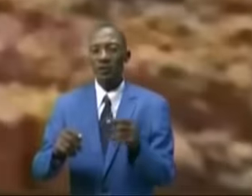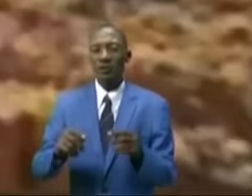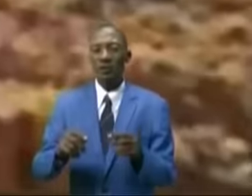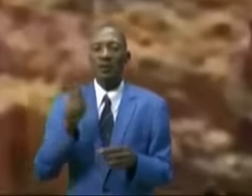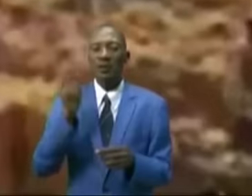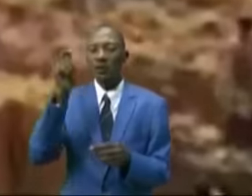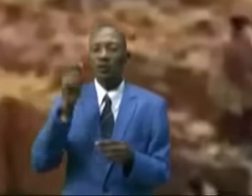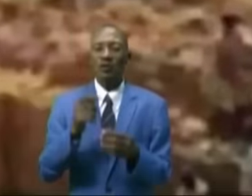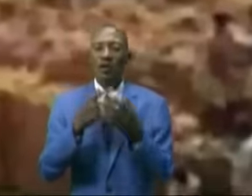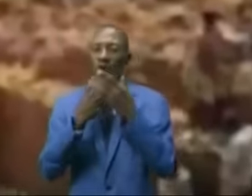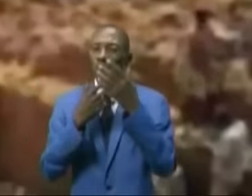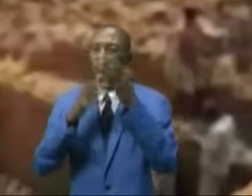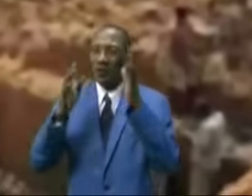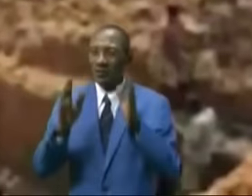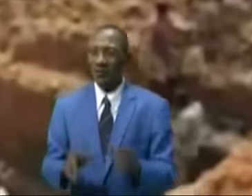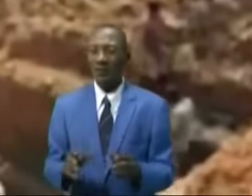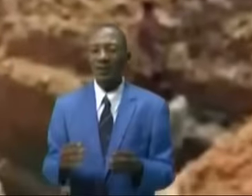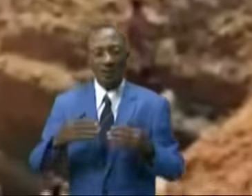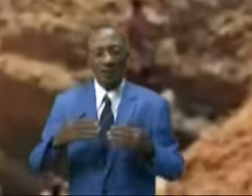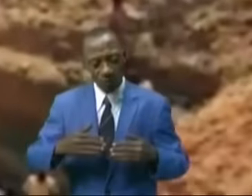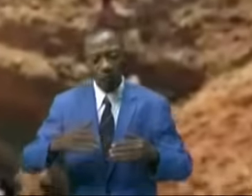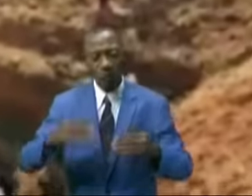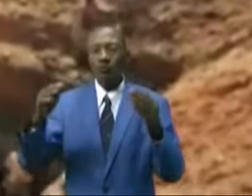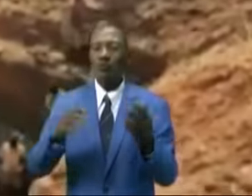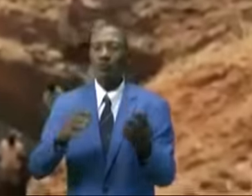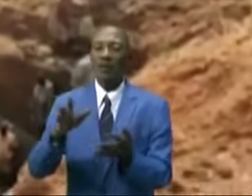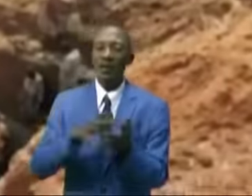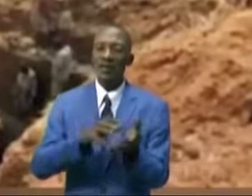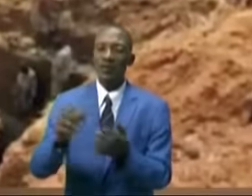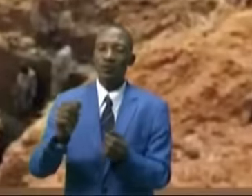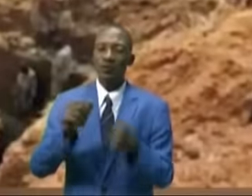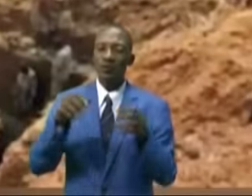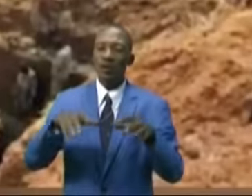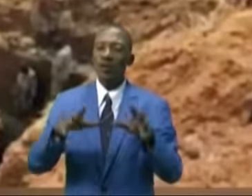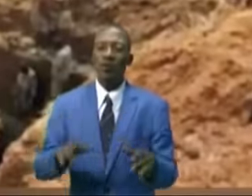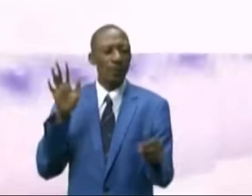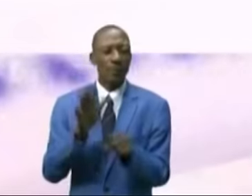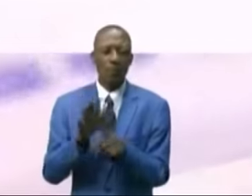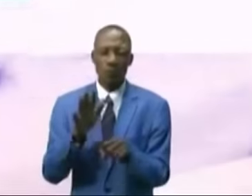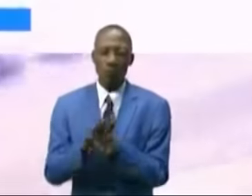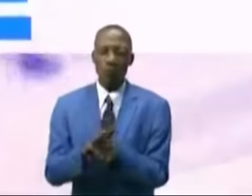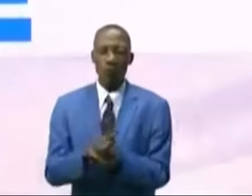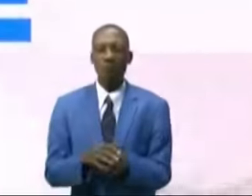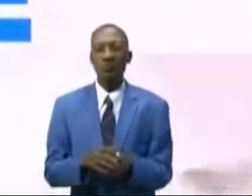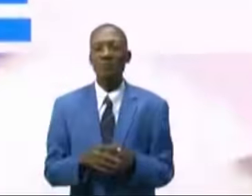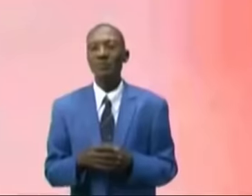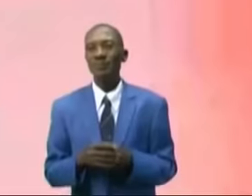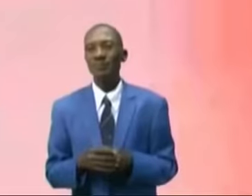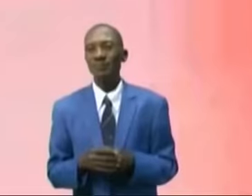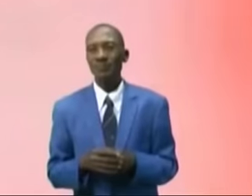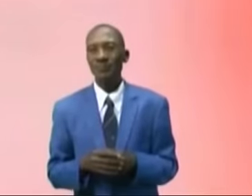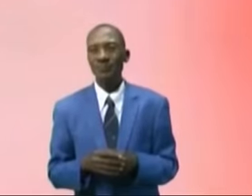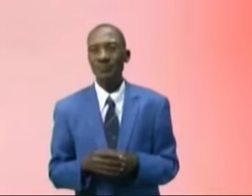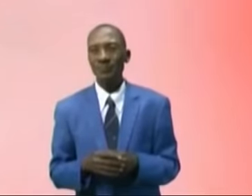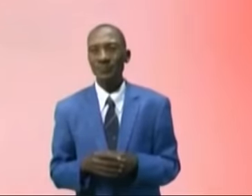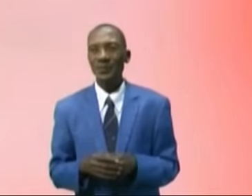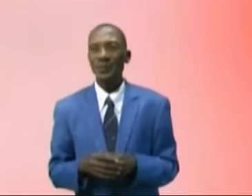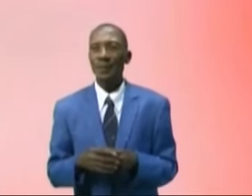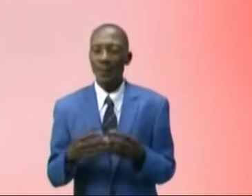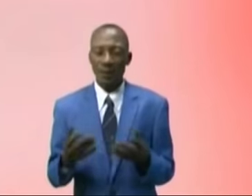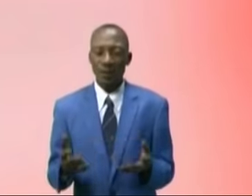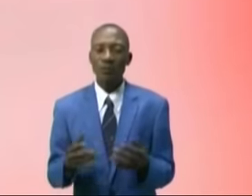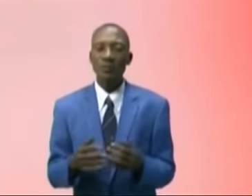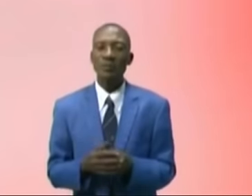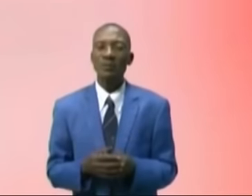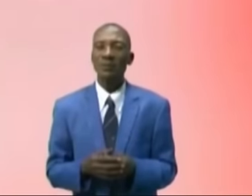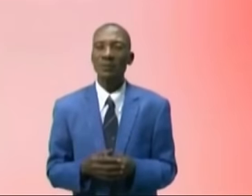en action dans la partie est de la République démocratique du Congo. On boucle cette revue de presse par